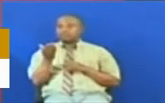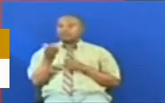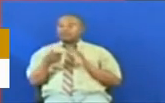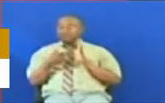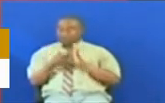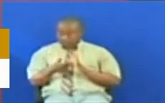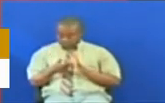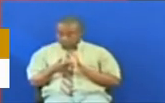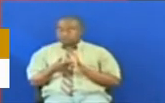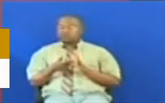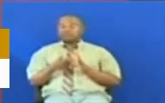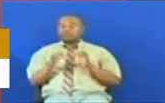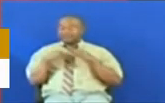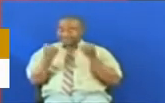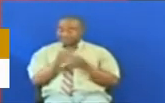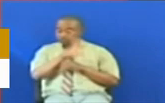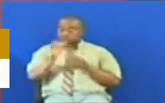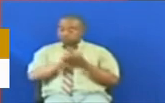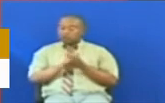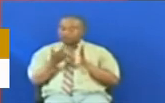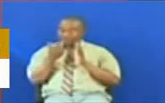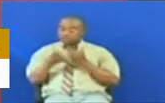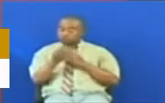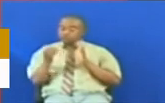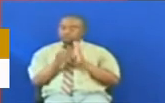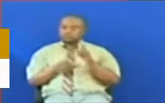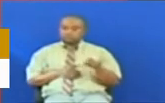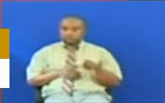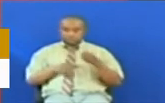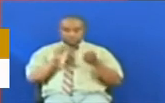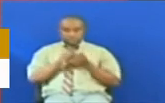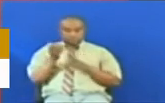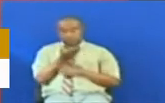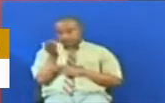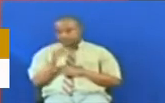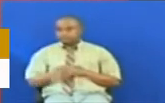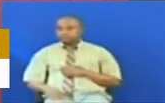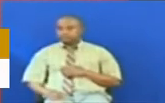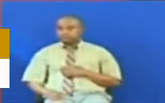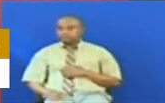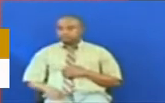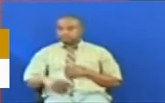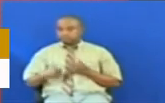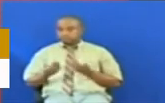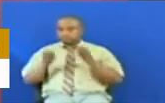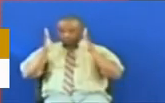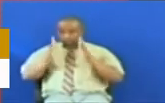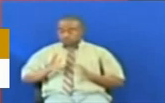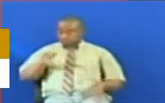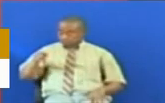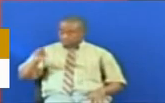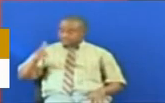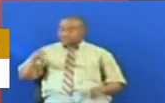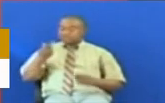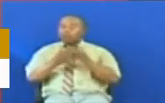zote mbili ni ya kuiga sheria hii. Lakini jengine, Mheshimiwa Speaker, Mheshimiwa Sada kidogo ameni preempt,